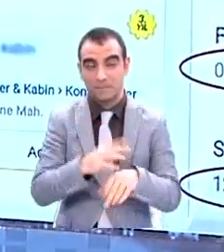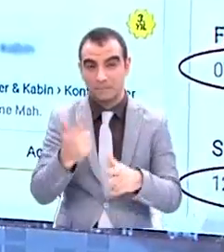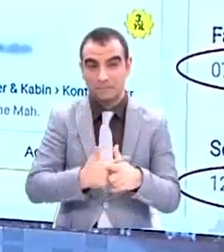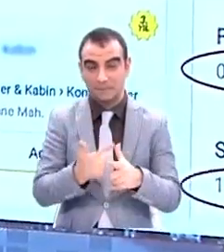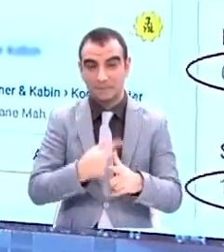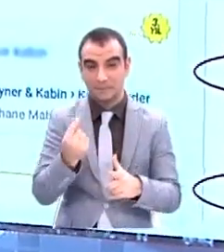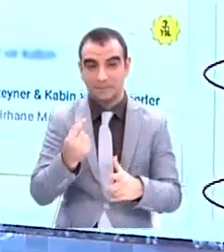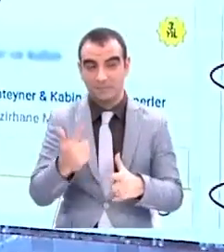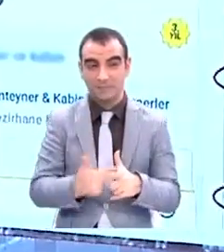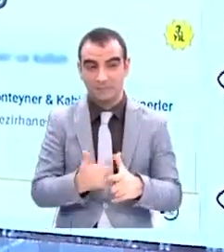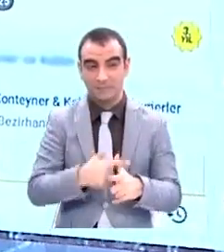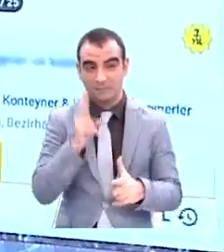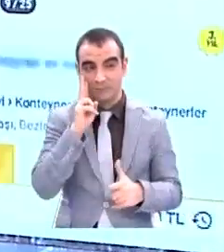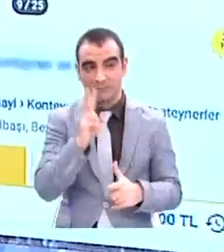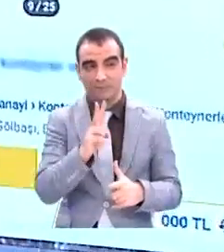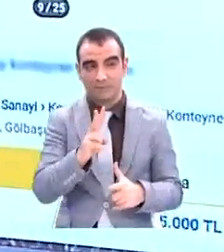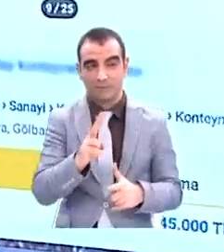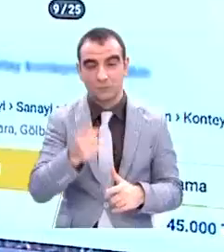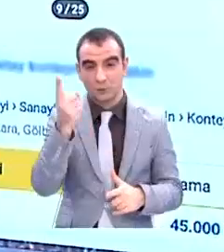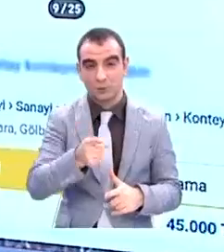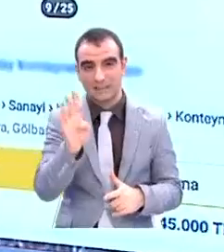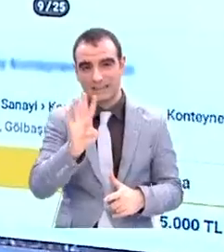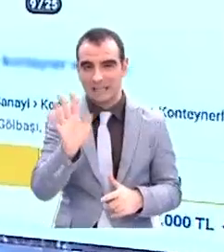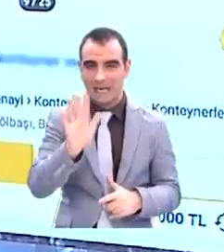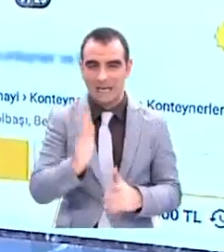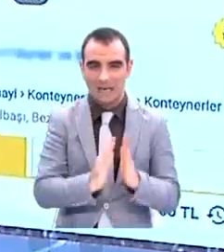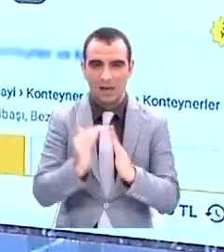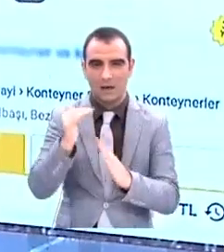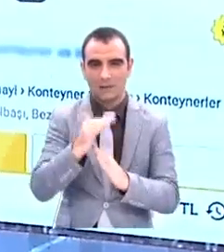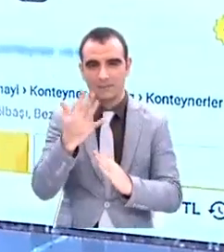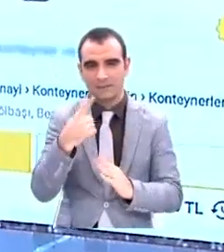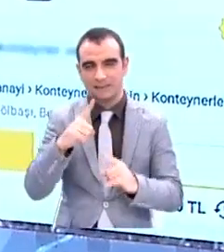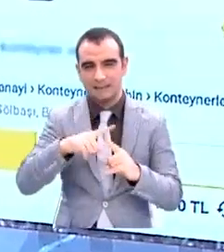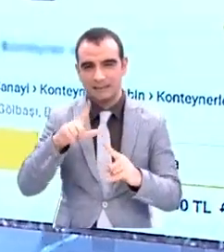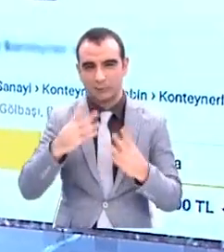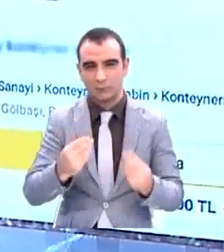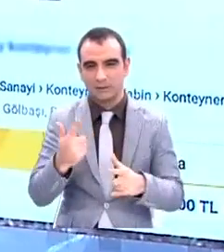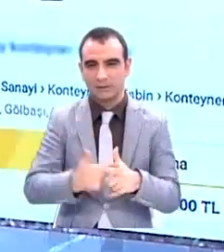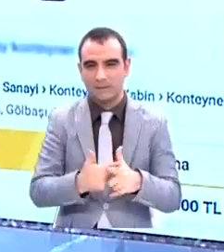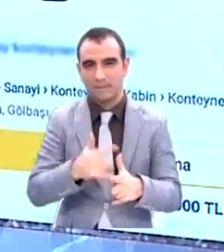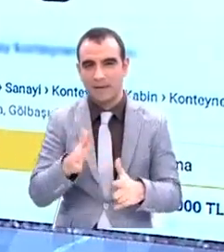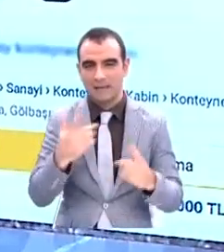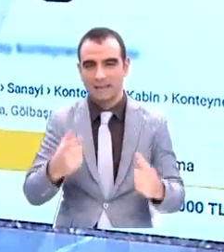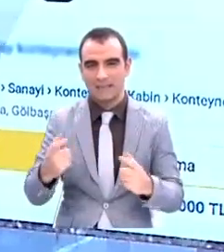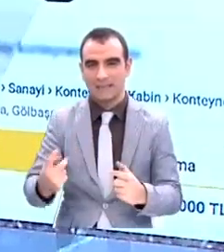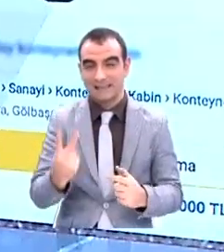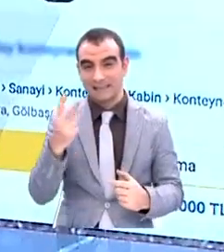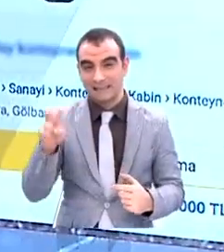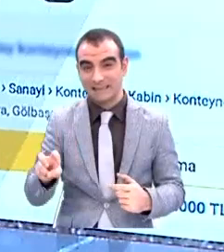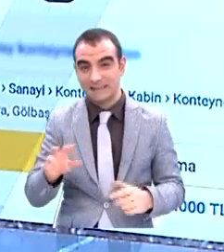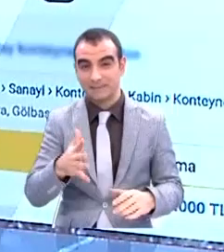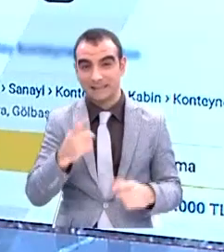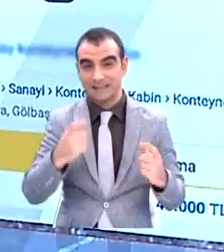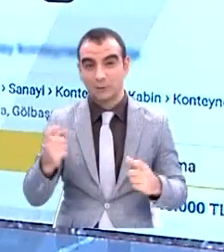fiyatları kiralar bakınız %40 50 Artı 5000 lira olan kirayı Bazı yerlerde 7-8 Bazı